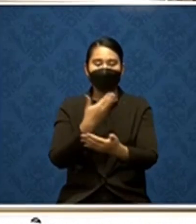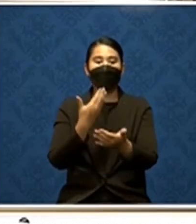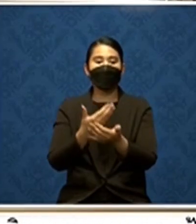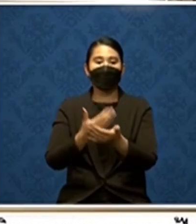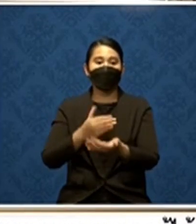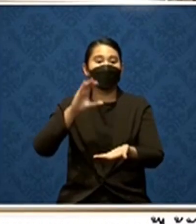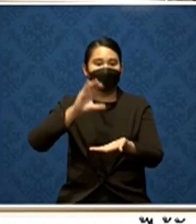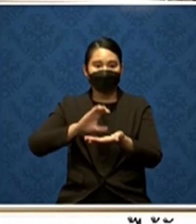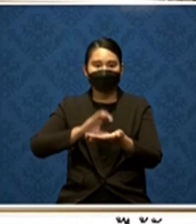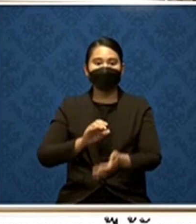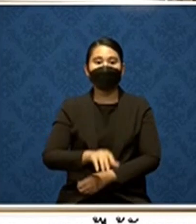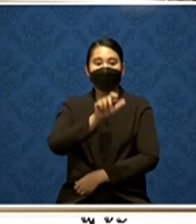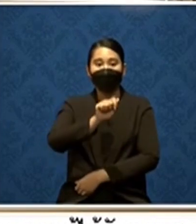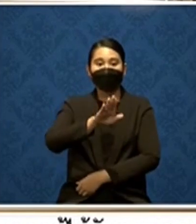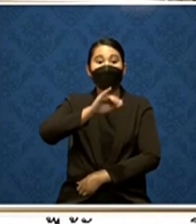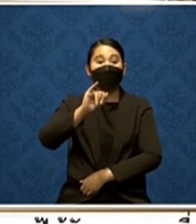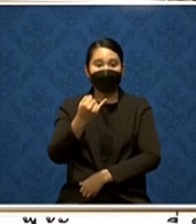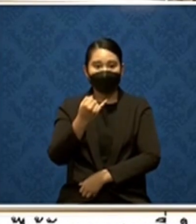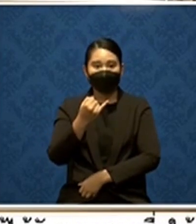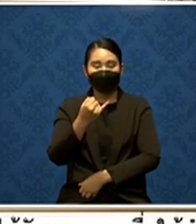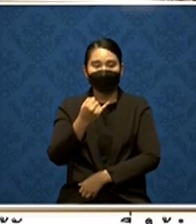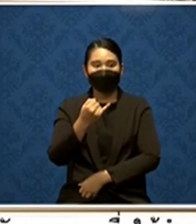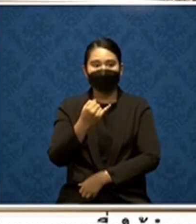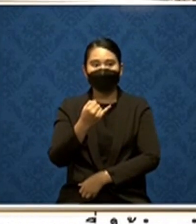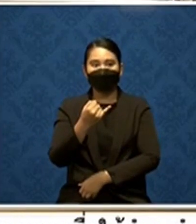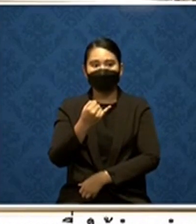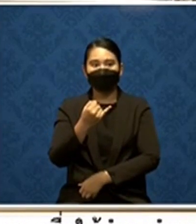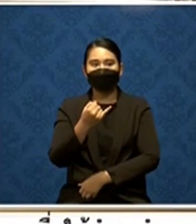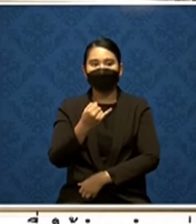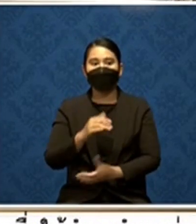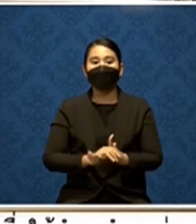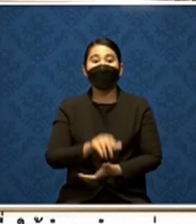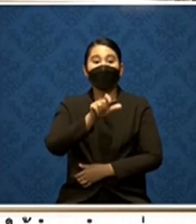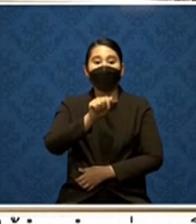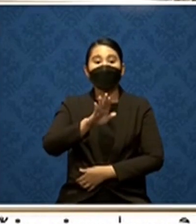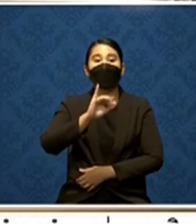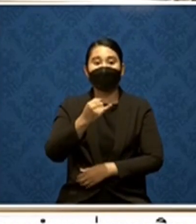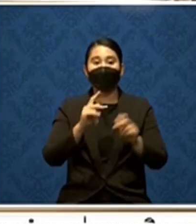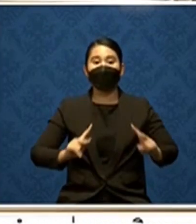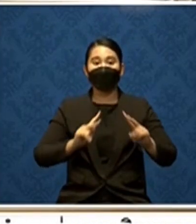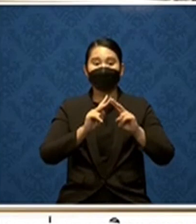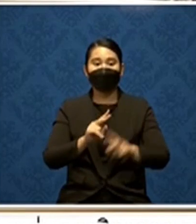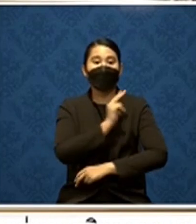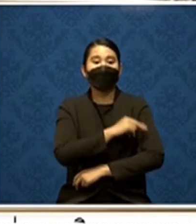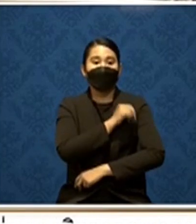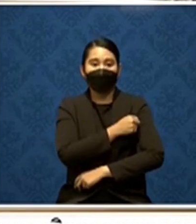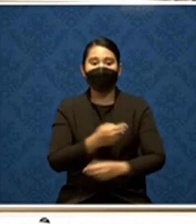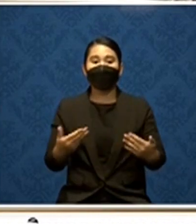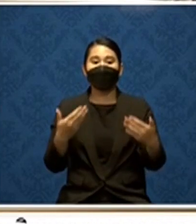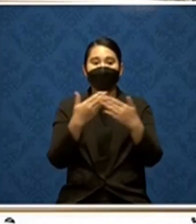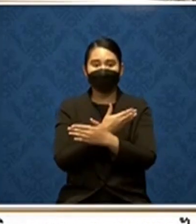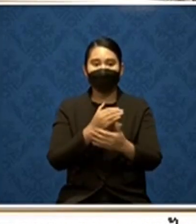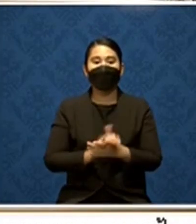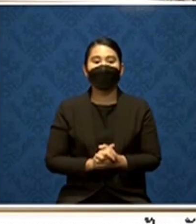งค์ถ่ายโอนจากอบจ.ที่ประสงค์ถ่ายโอนมาอบจ.จากกระทรวงสาธารณสุขเนี่ยให้เปลี่ยนการตั้งจ่ายม